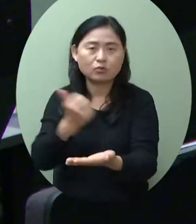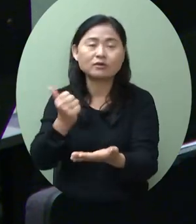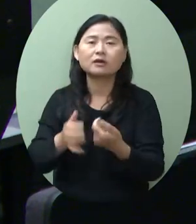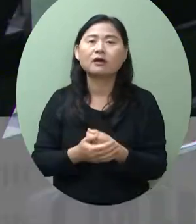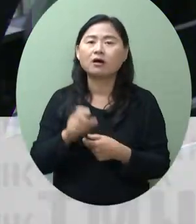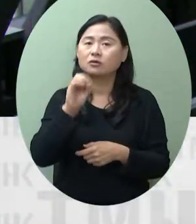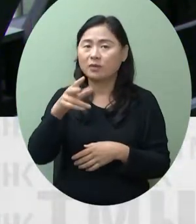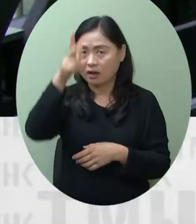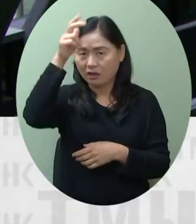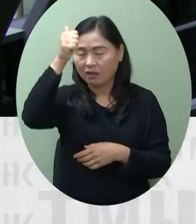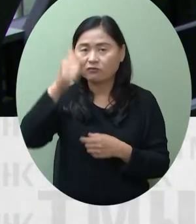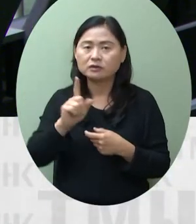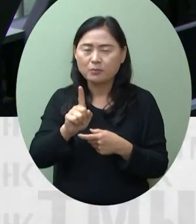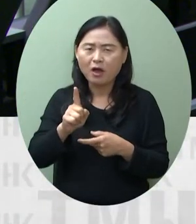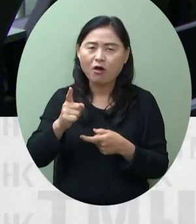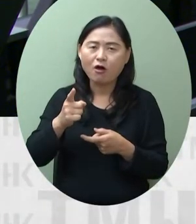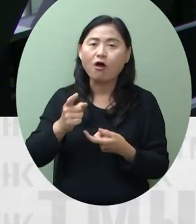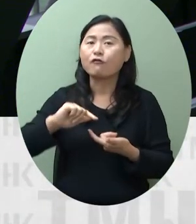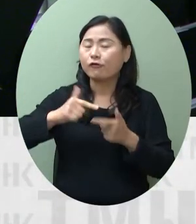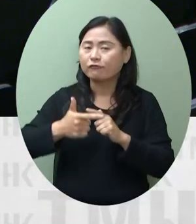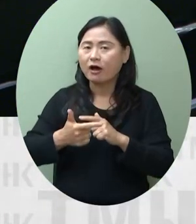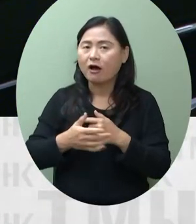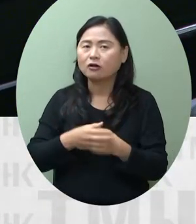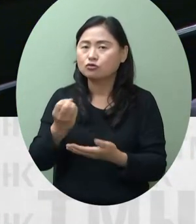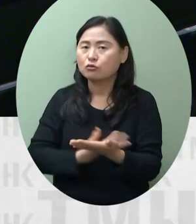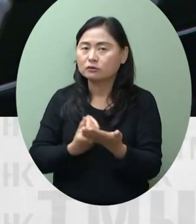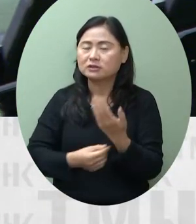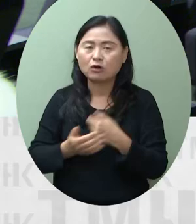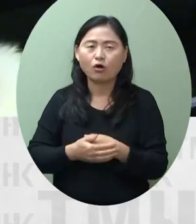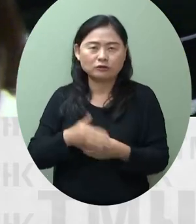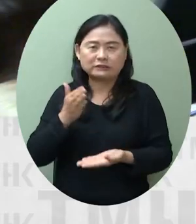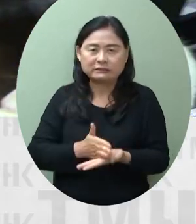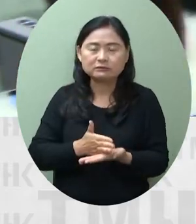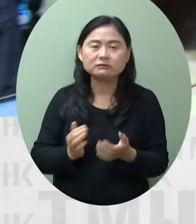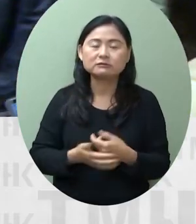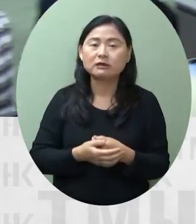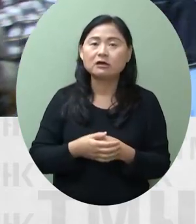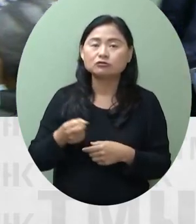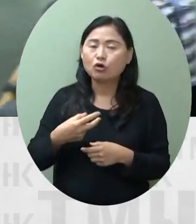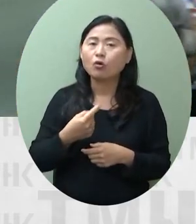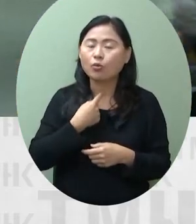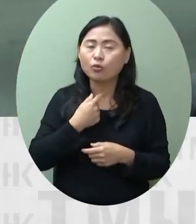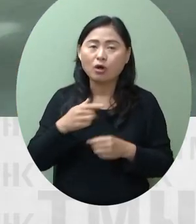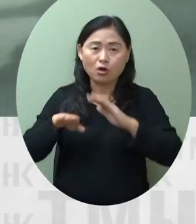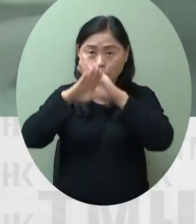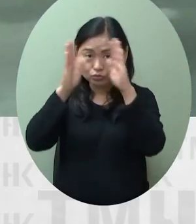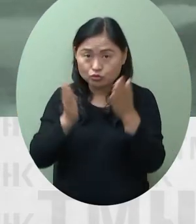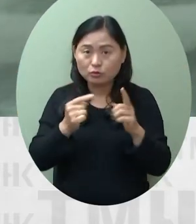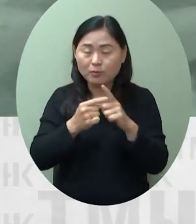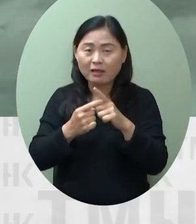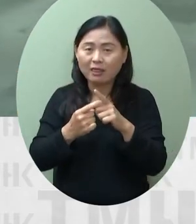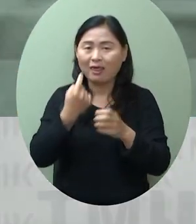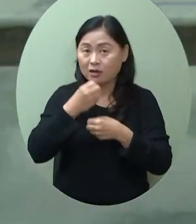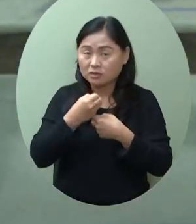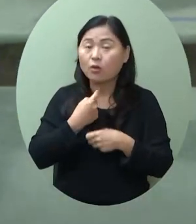取邊啲措施截斷呢啲傳播鏈，同埋會唔會推行呢個全民檢測 ？Thank